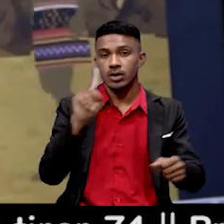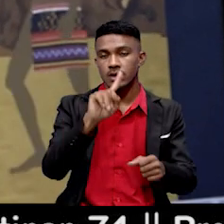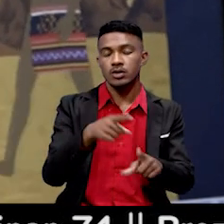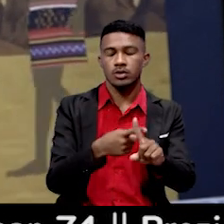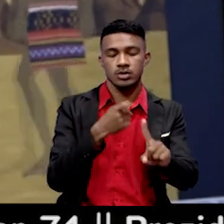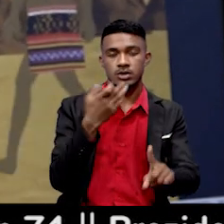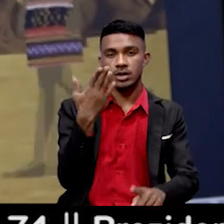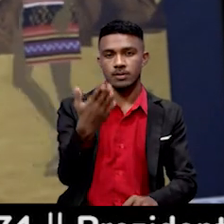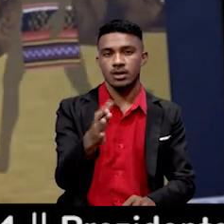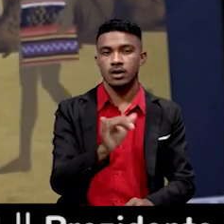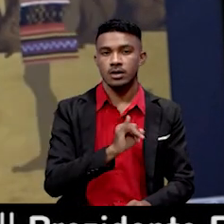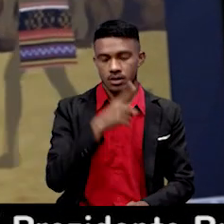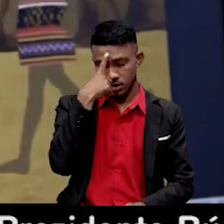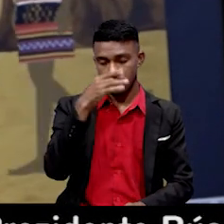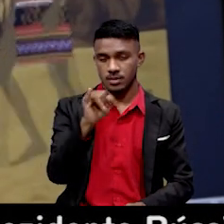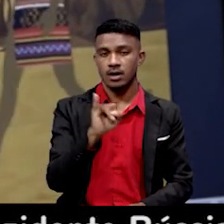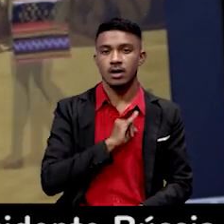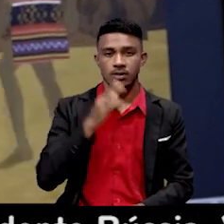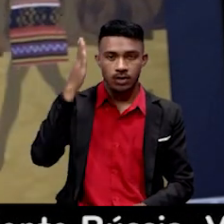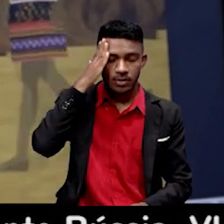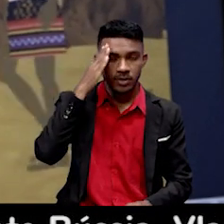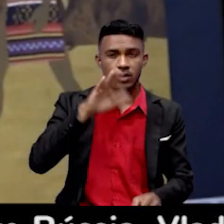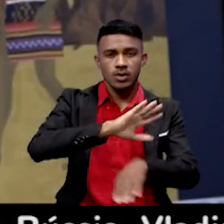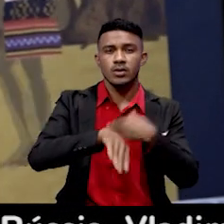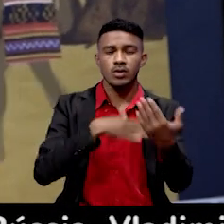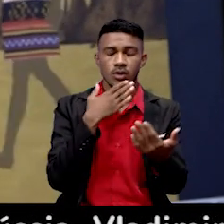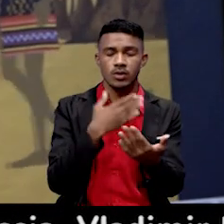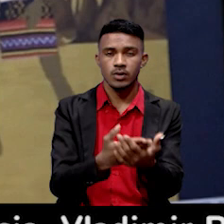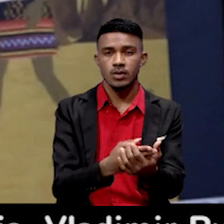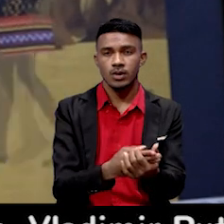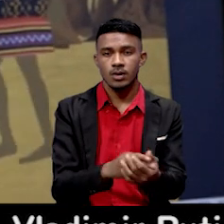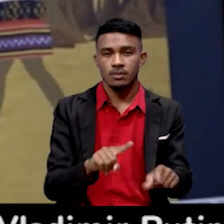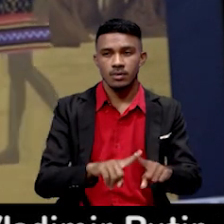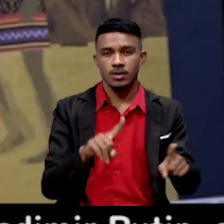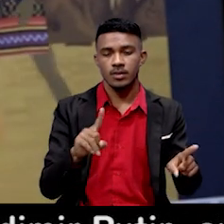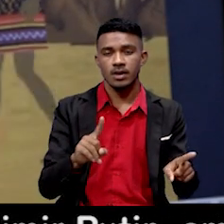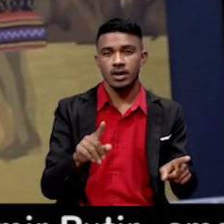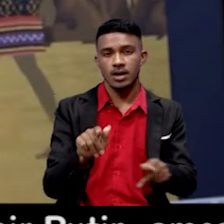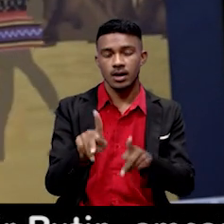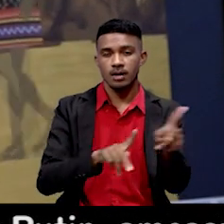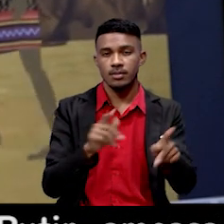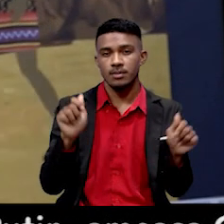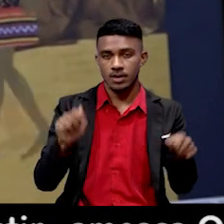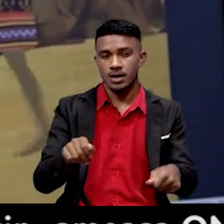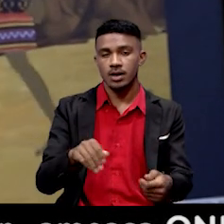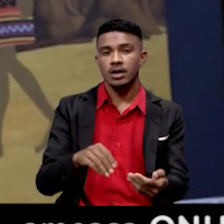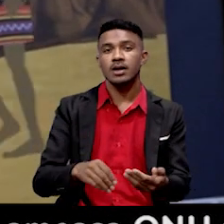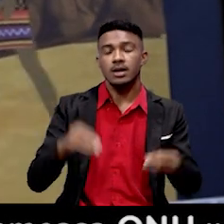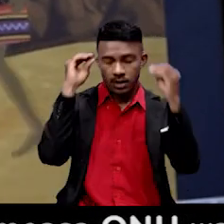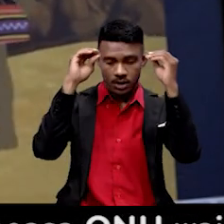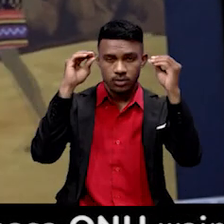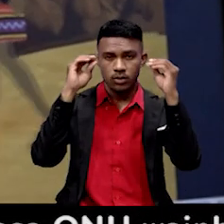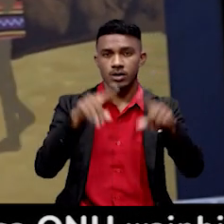ba, tama hau dia ni terkata buat tutur ni bazia buat tutorial. Mas pior, kon tutorial dia ember hanori ngomong abe oni yang kontar dia kar apren lah